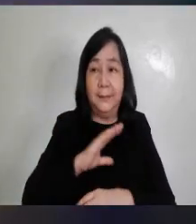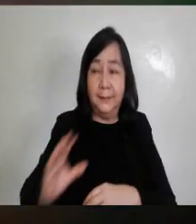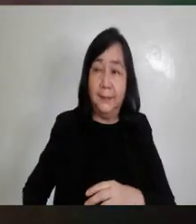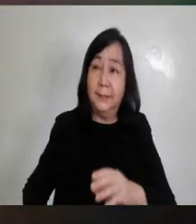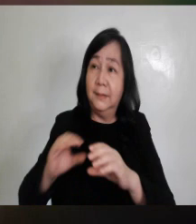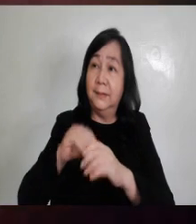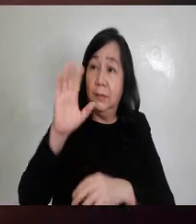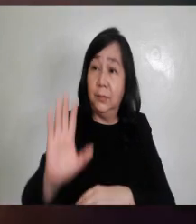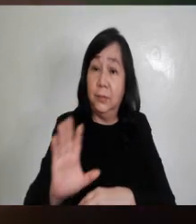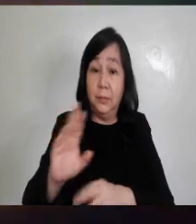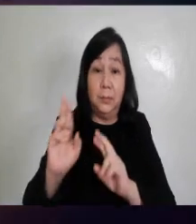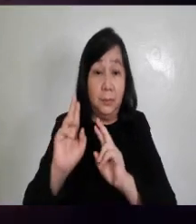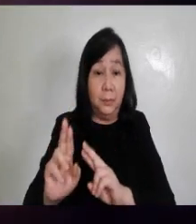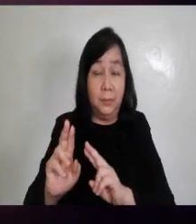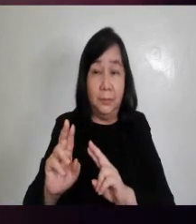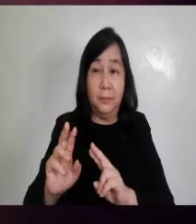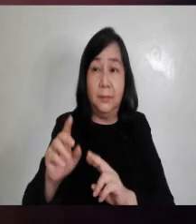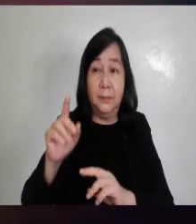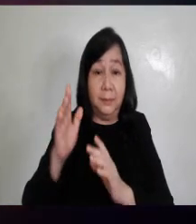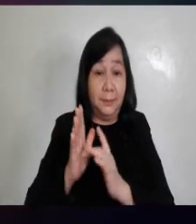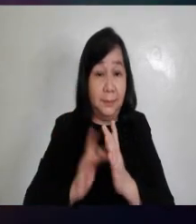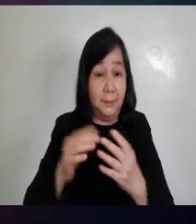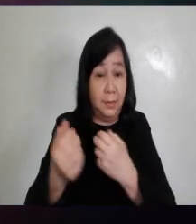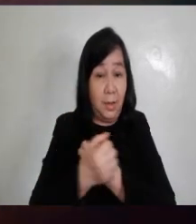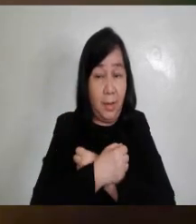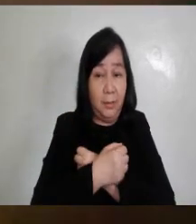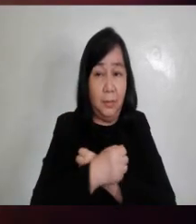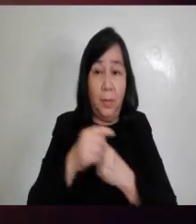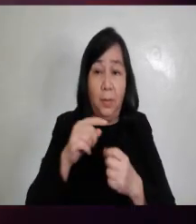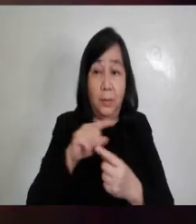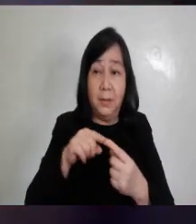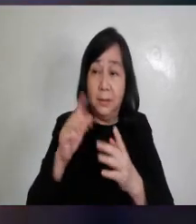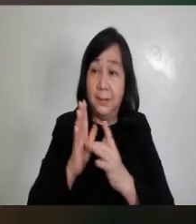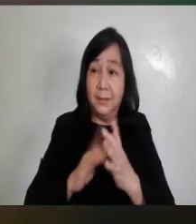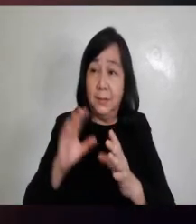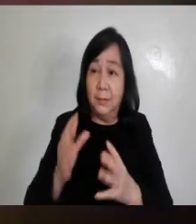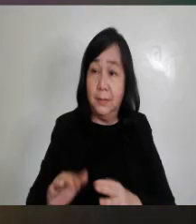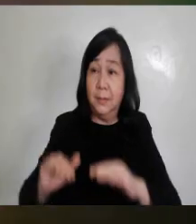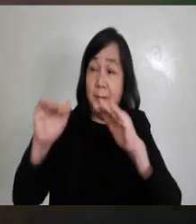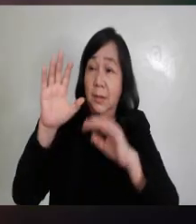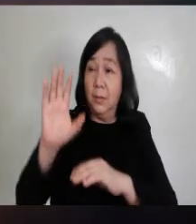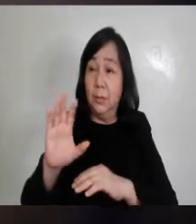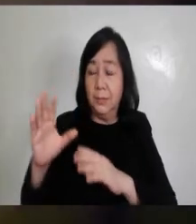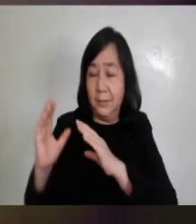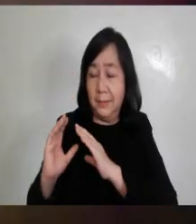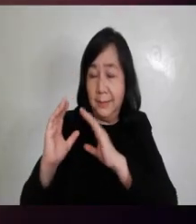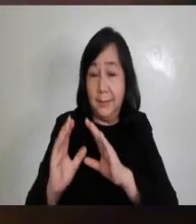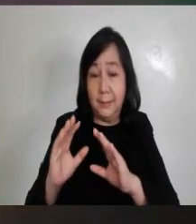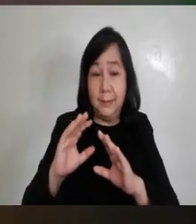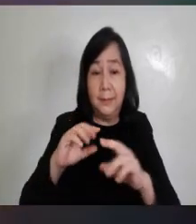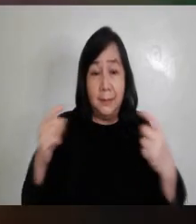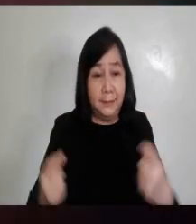sa krus at tumugon sa kanyang pag-ibig. Nang si Jesus ay itinaas sa krus, dinala niya ang ating mga kasalanan